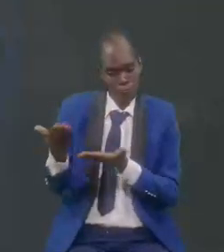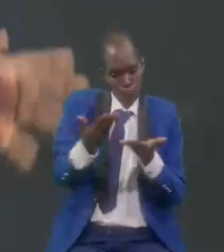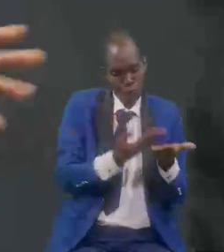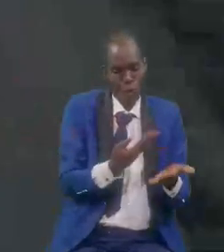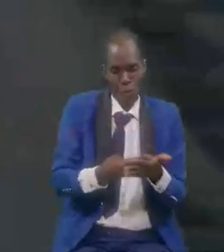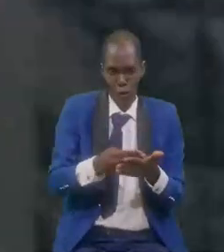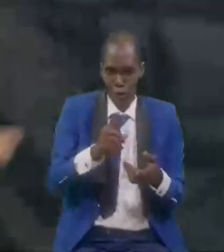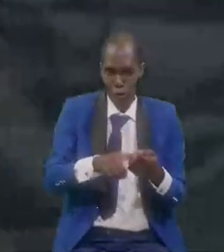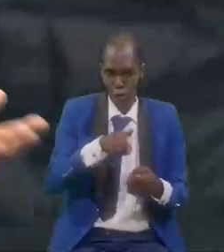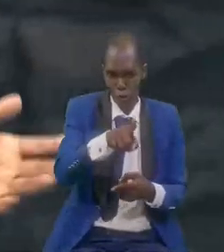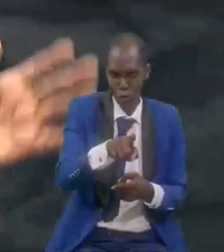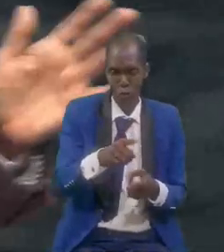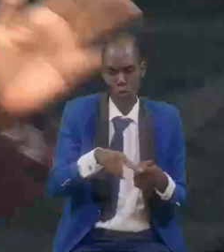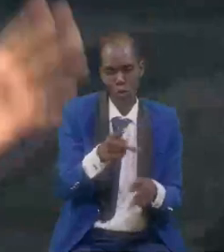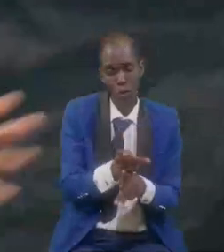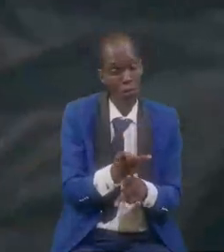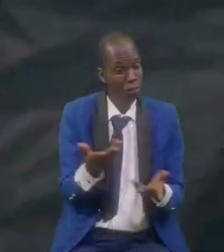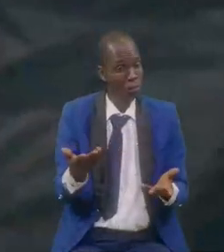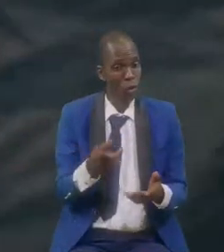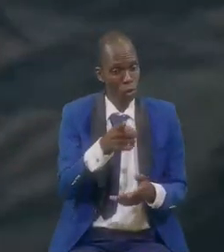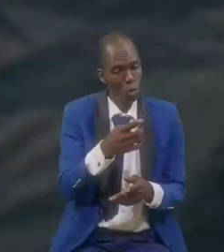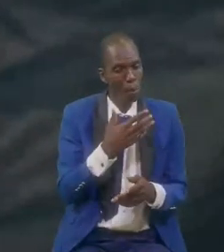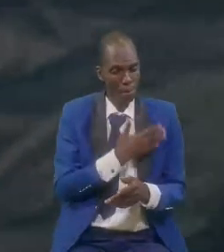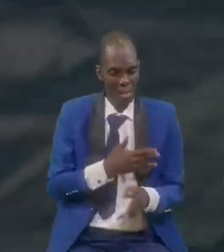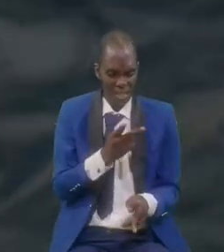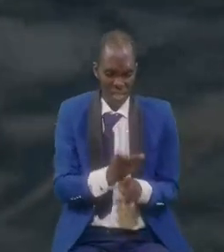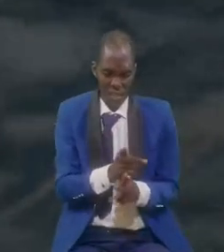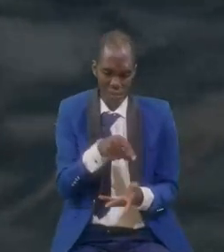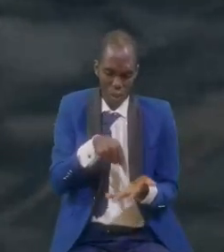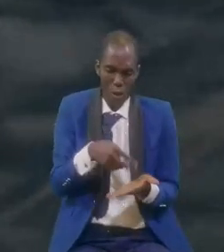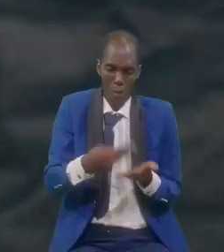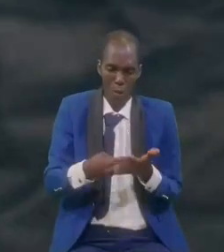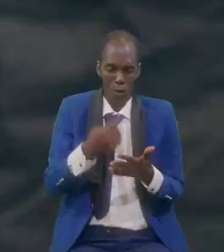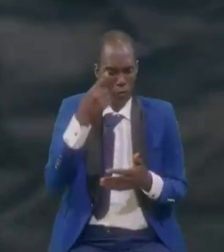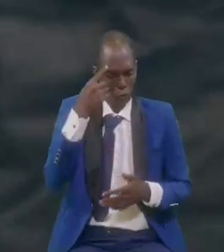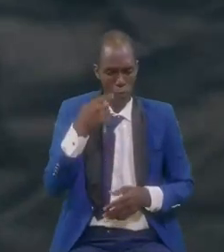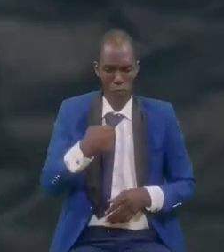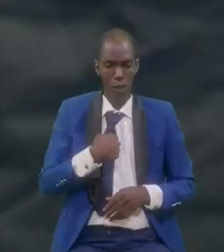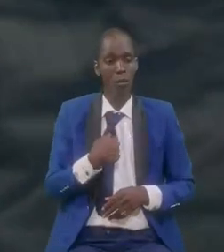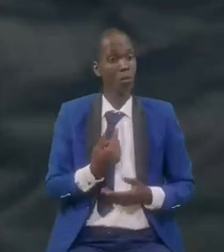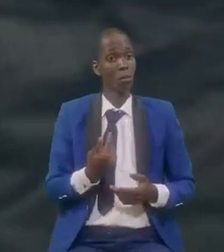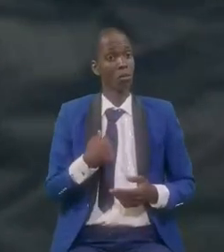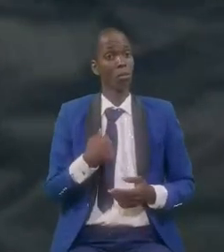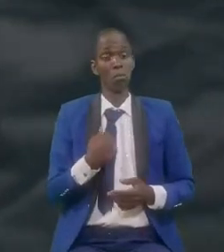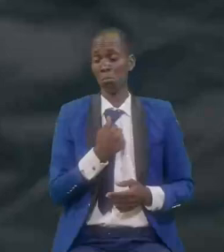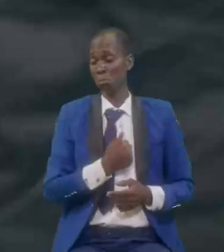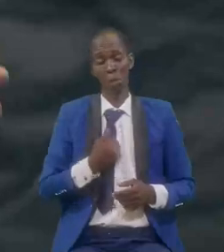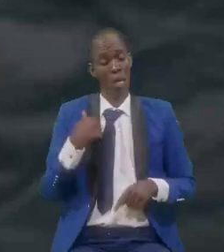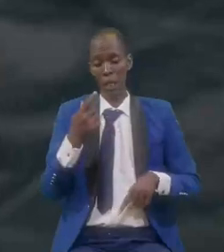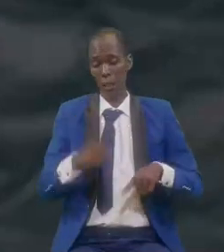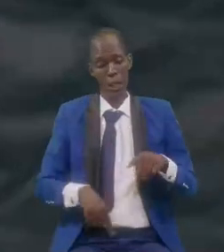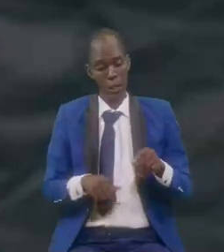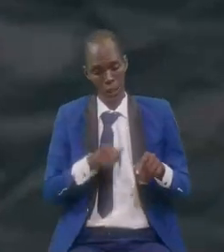dit, quel que soit ce que tu peux faire, garde cet argent pour moi. Je suis désolé. Je ne peux pas garder de l'argent